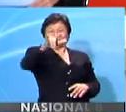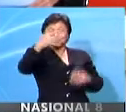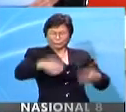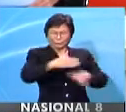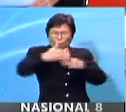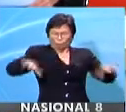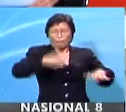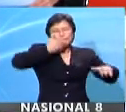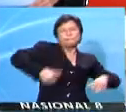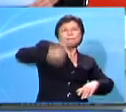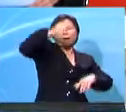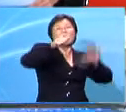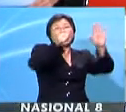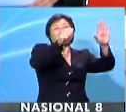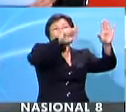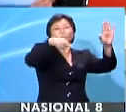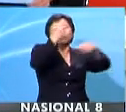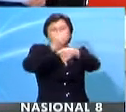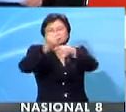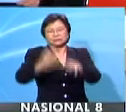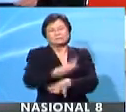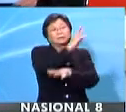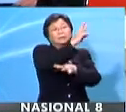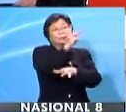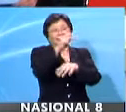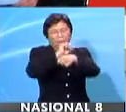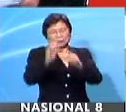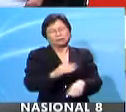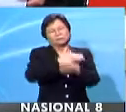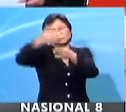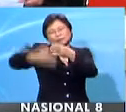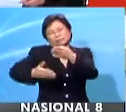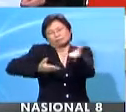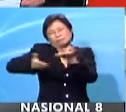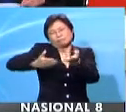melakukan yang terbaik bagi 6,000 kakitangan yang ditamatkan perkhidmatan.